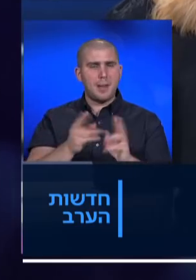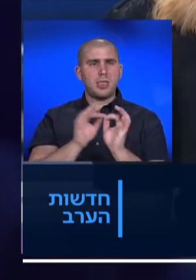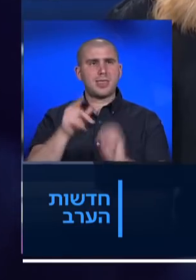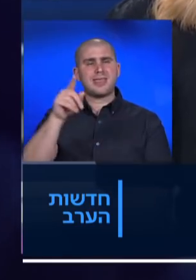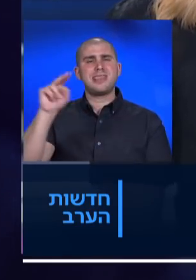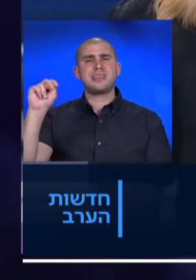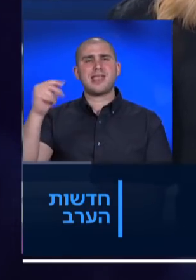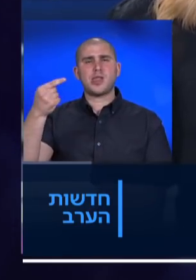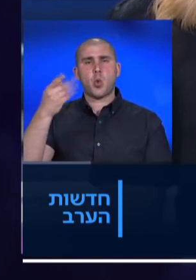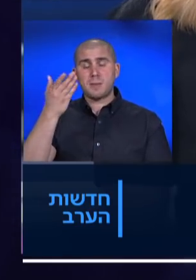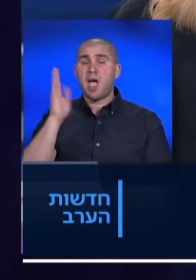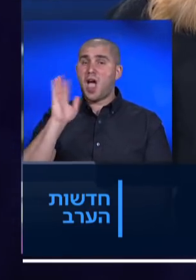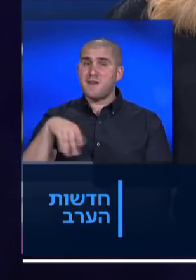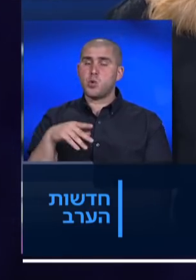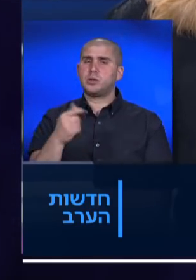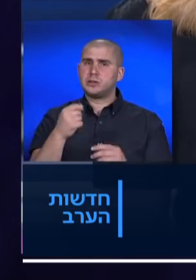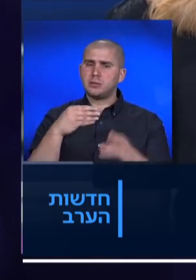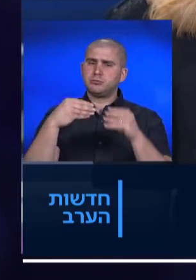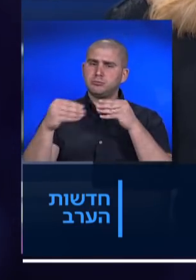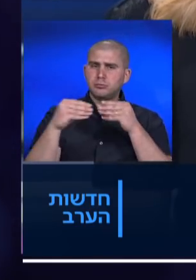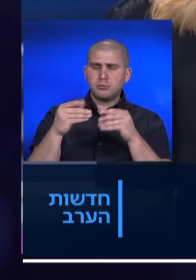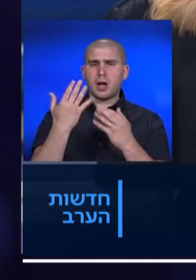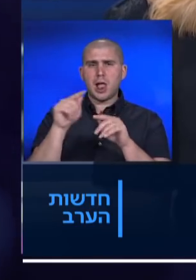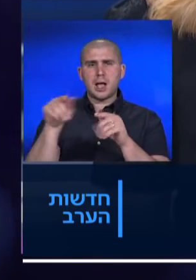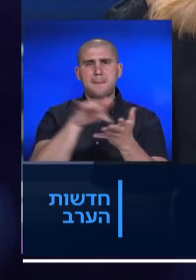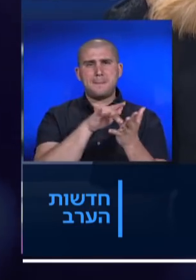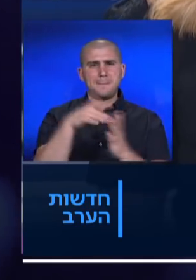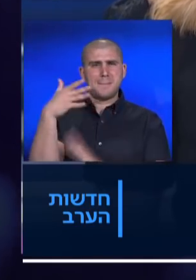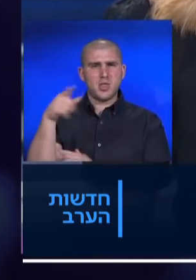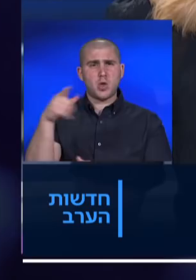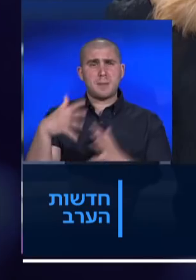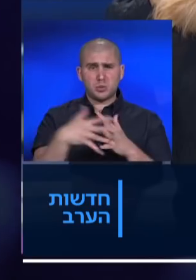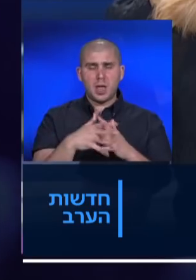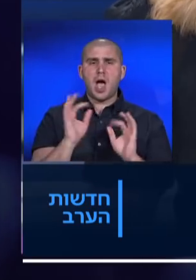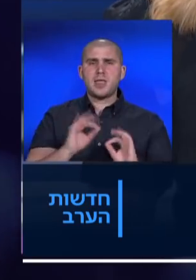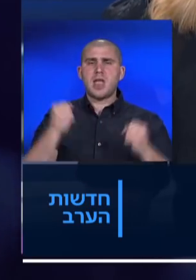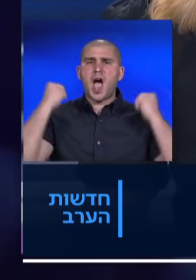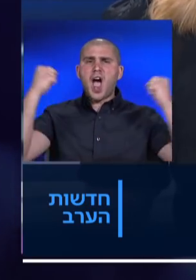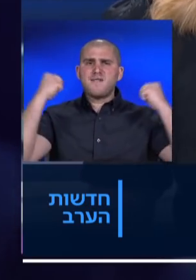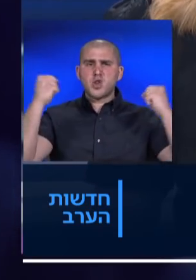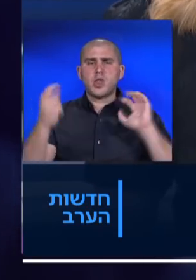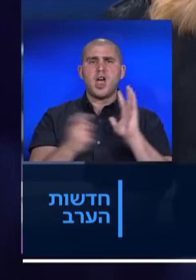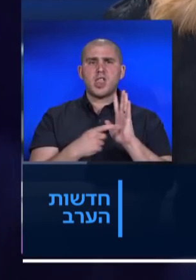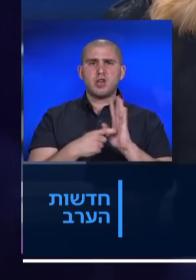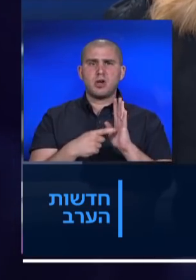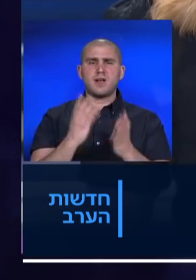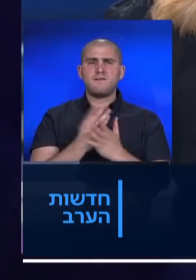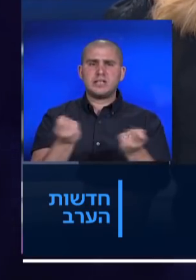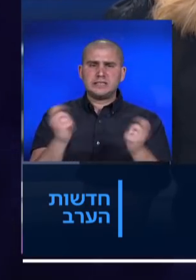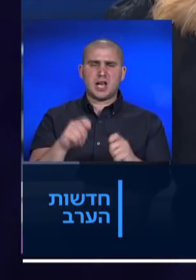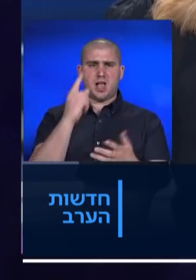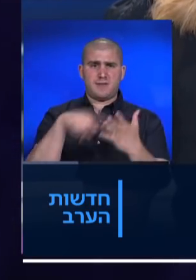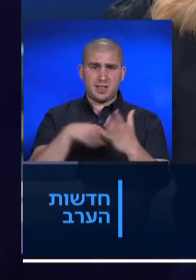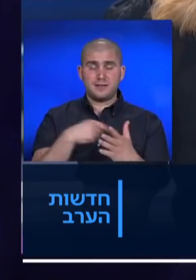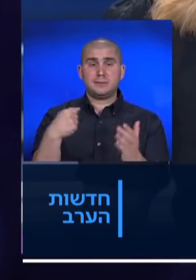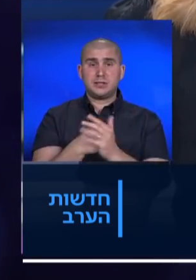למרות השחרור ההדרגתי בכמה מדינות בארצות הברית, גוברות ההפגנות שם בדרישה להסיר את הסגר, ובסוף השבוע נכללים בהם